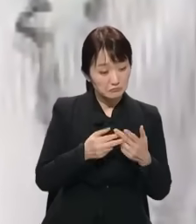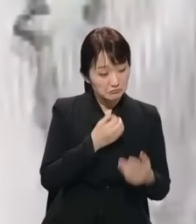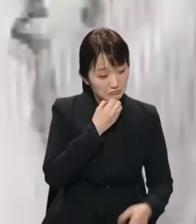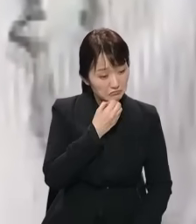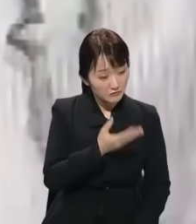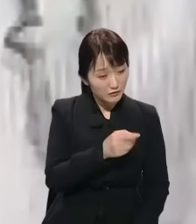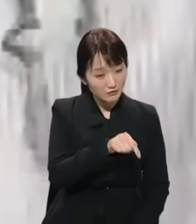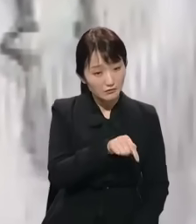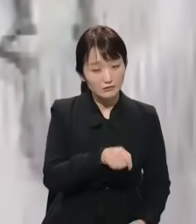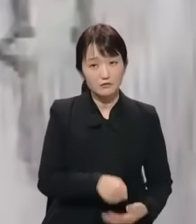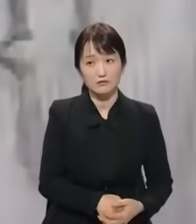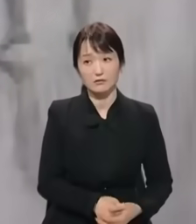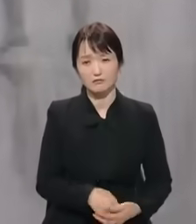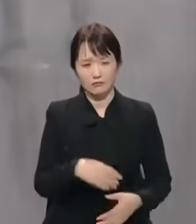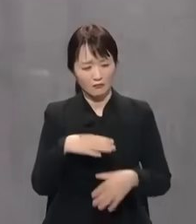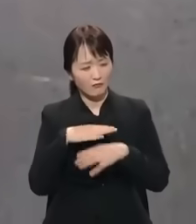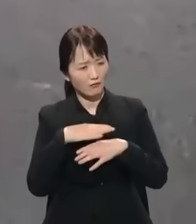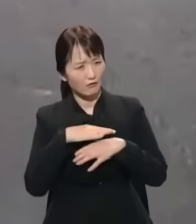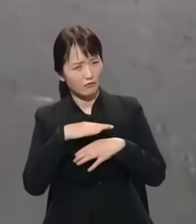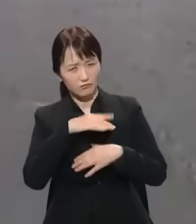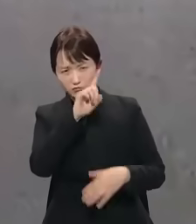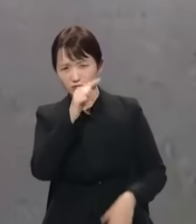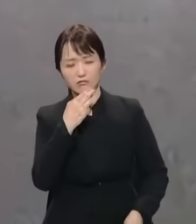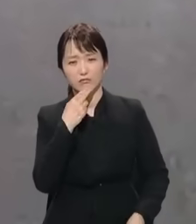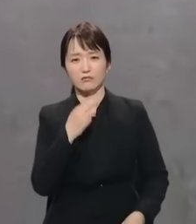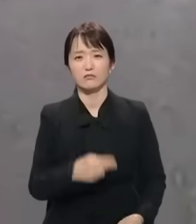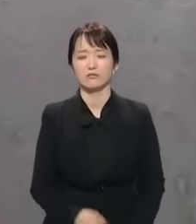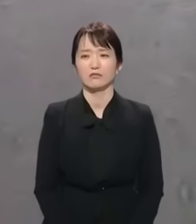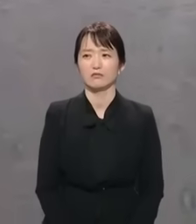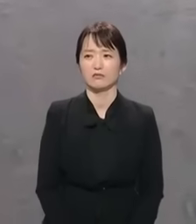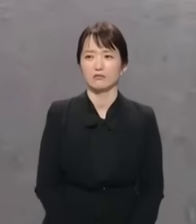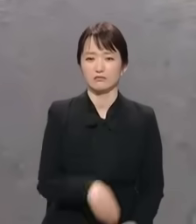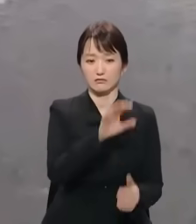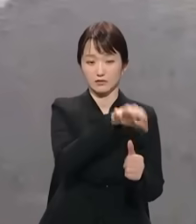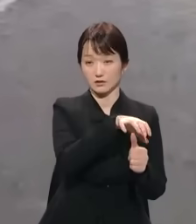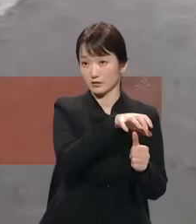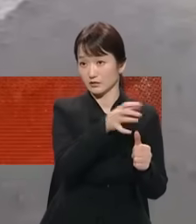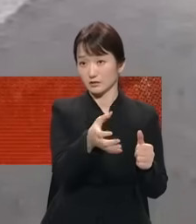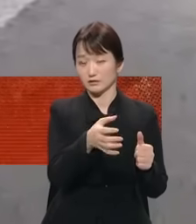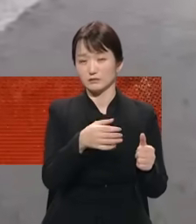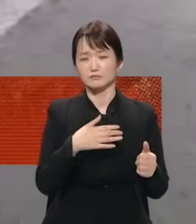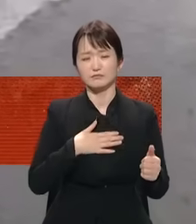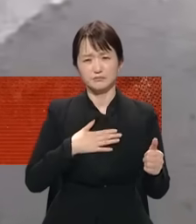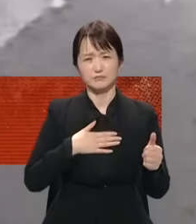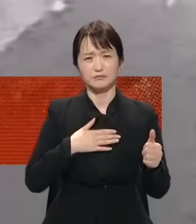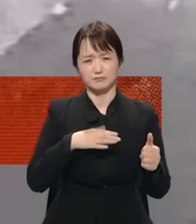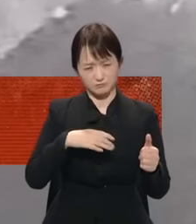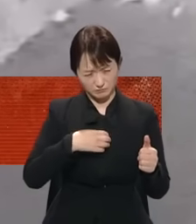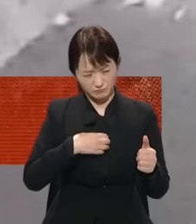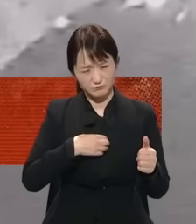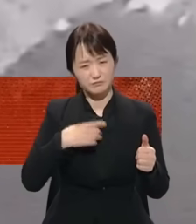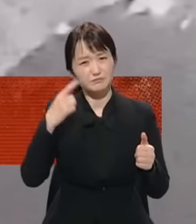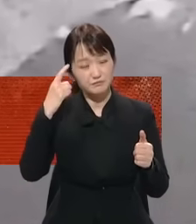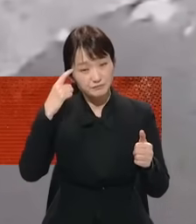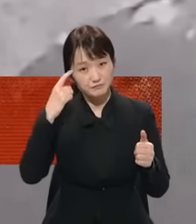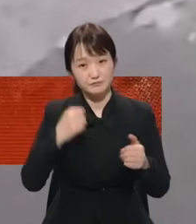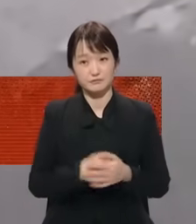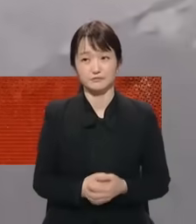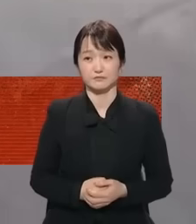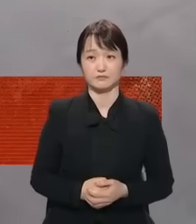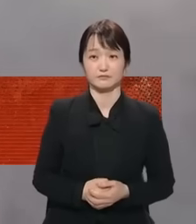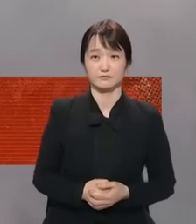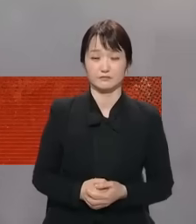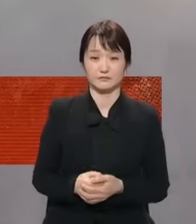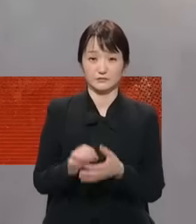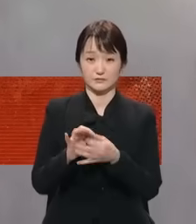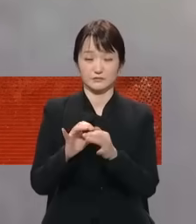이런 걸 보니까 정말 겁나는 게 없는 사람 같은데, 이렇게 풀어주면 사실 저도 위험하다는 생각이 들거든요. 그래서 당사자뿐만 아니라